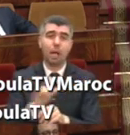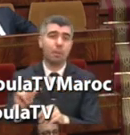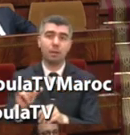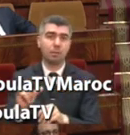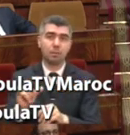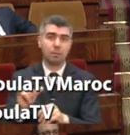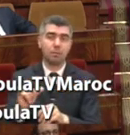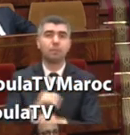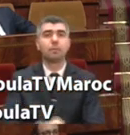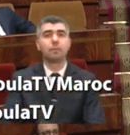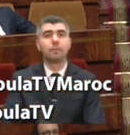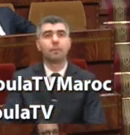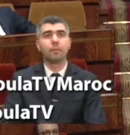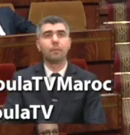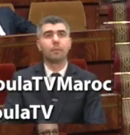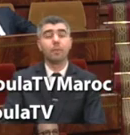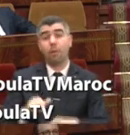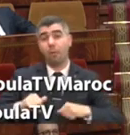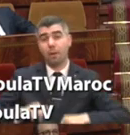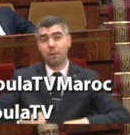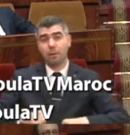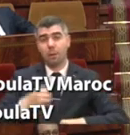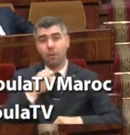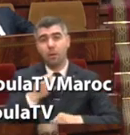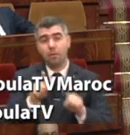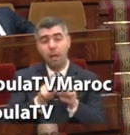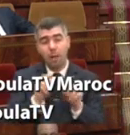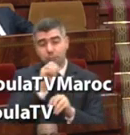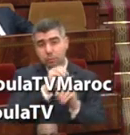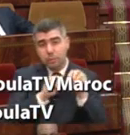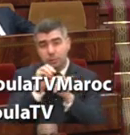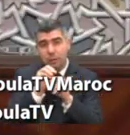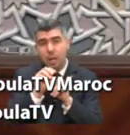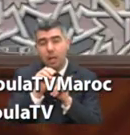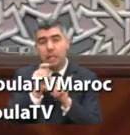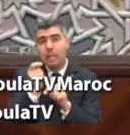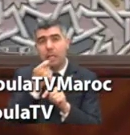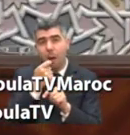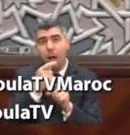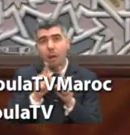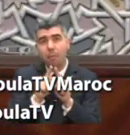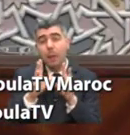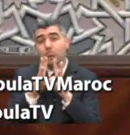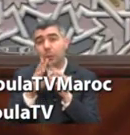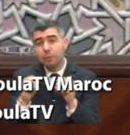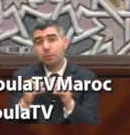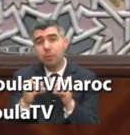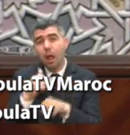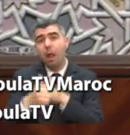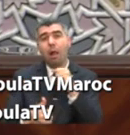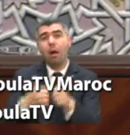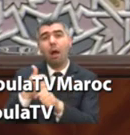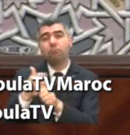ذكرته سيد الوزير، صناعة الأدوية بالمغرب عرفت تراجع، هذه بعد سنين كنا سيد